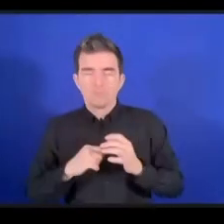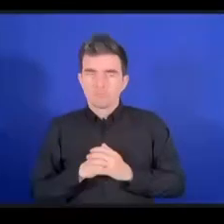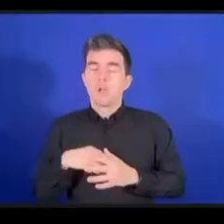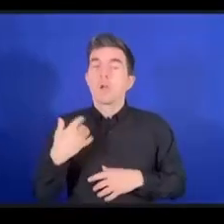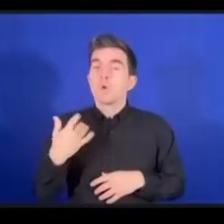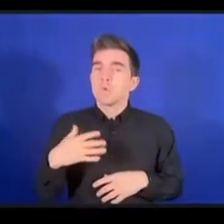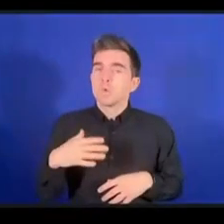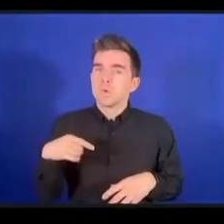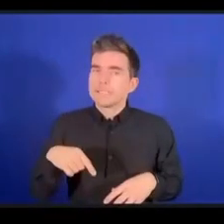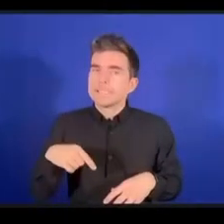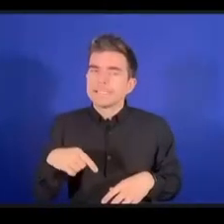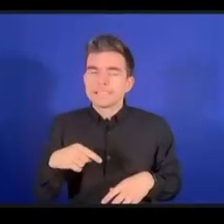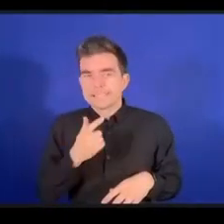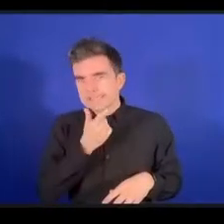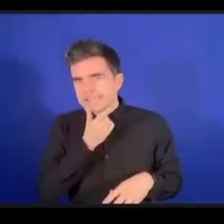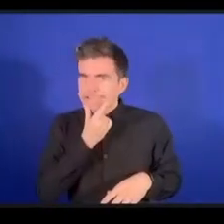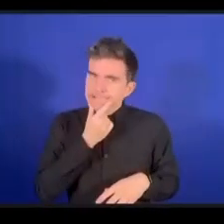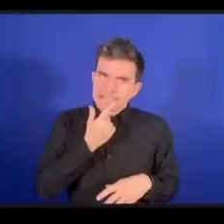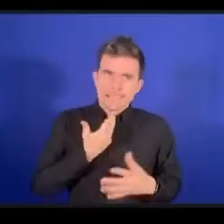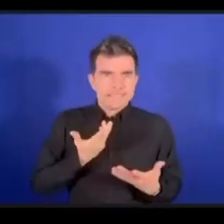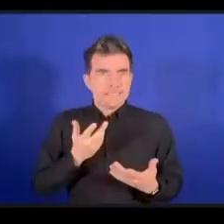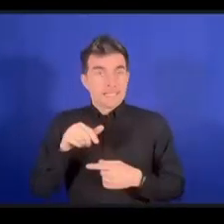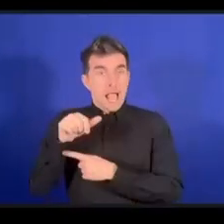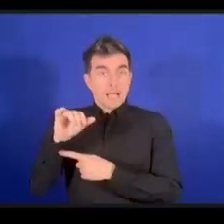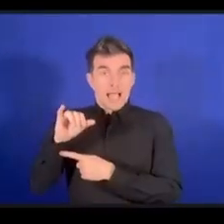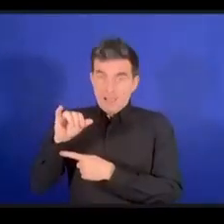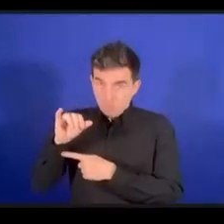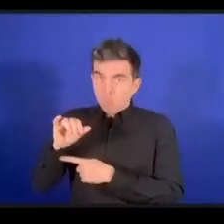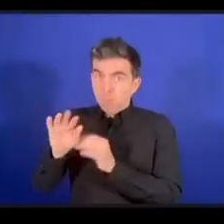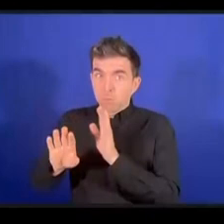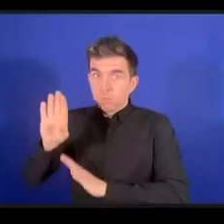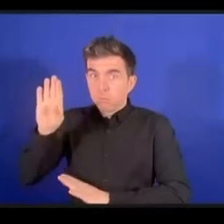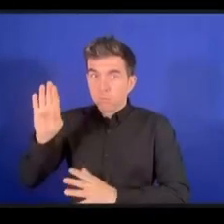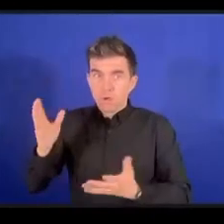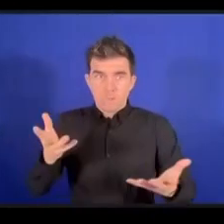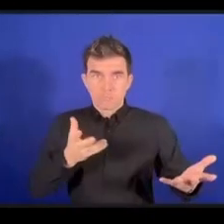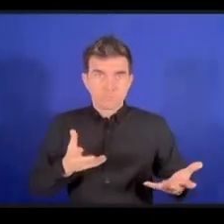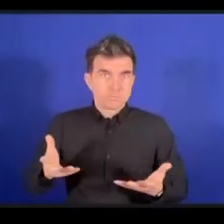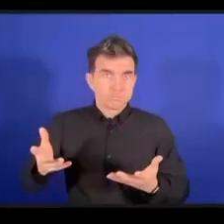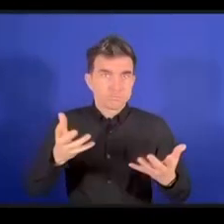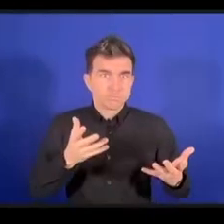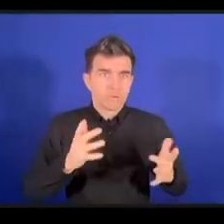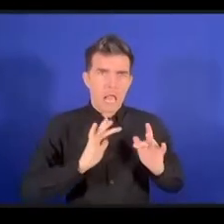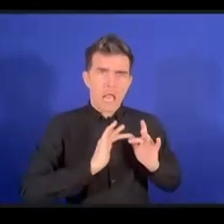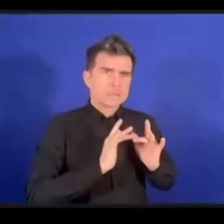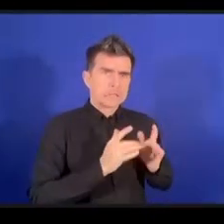以及这个互联网之间是一种双向的挑战。